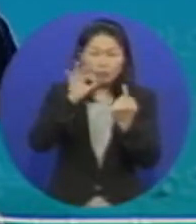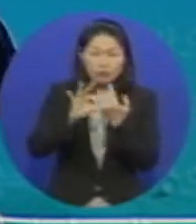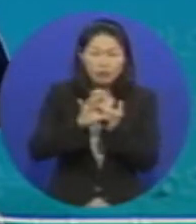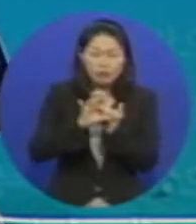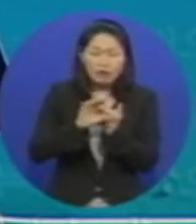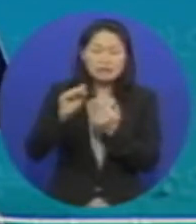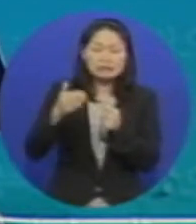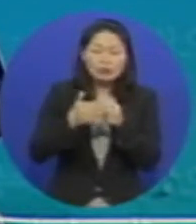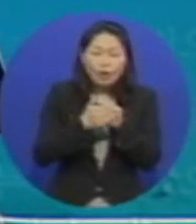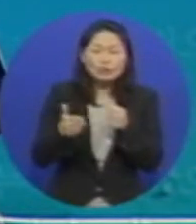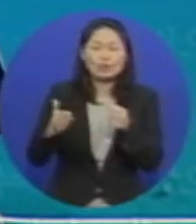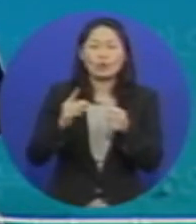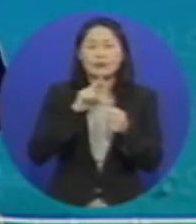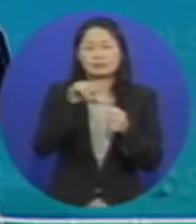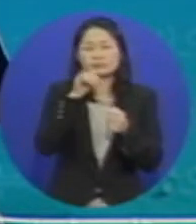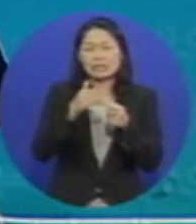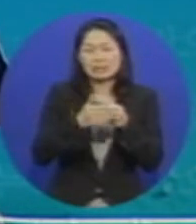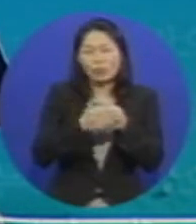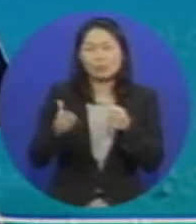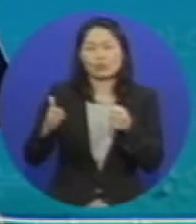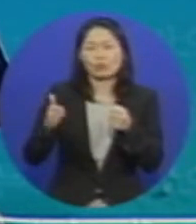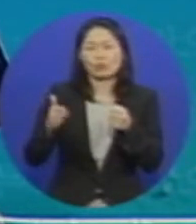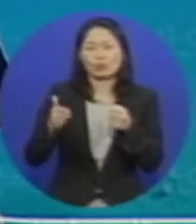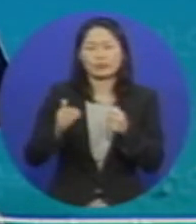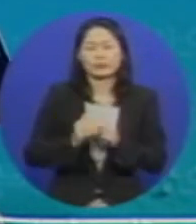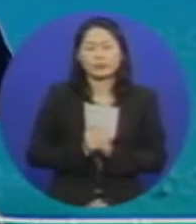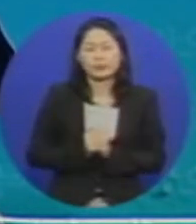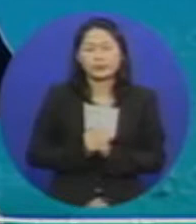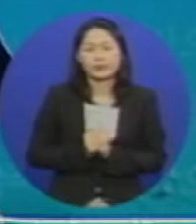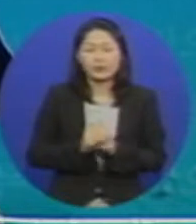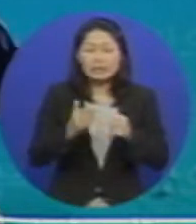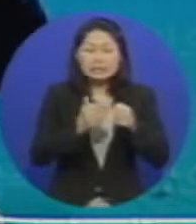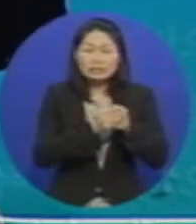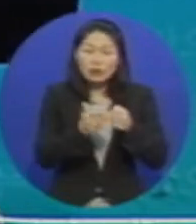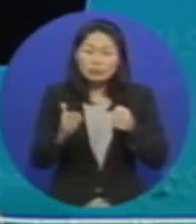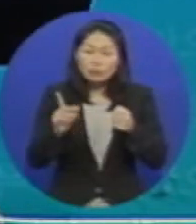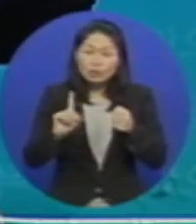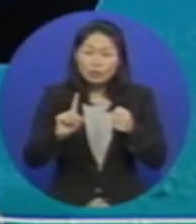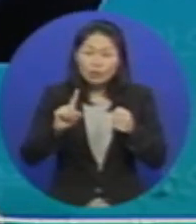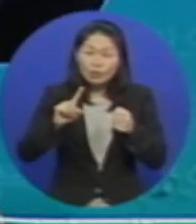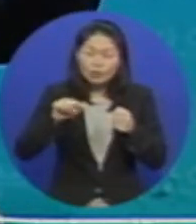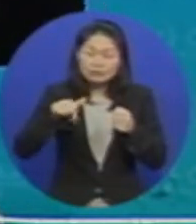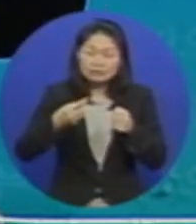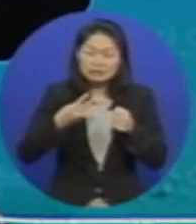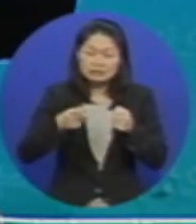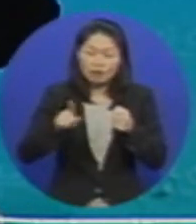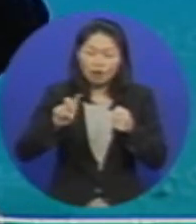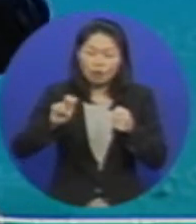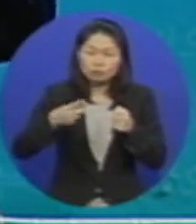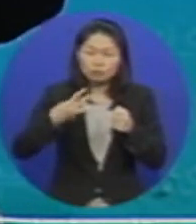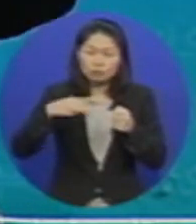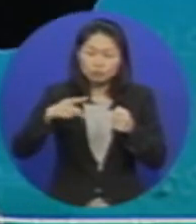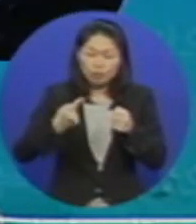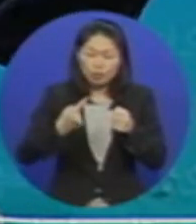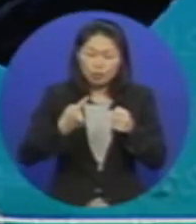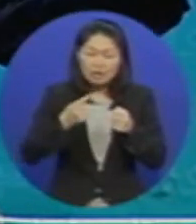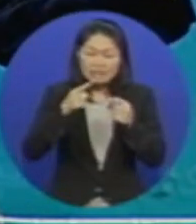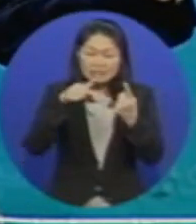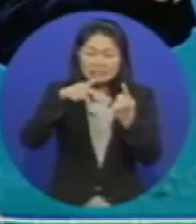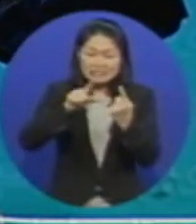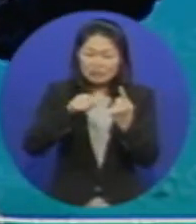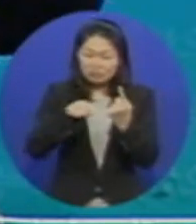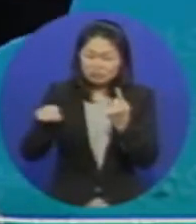그러므로 라고 그랬습니다 그러므로 이 그러므로 라고 하는 말은 1장부터 3장까지 의